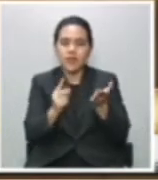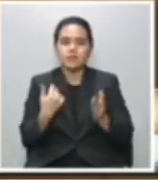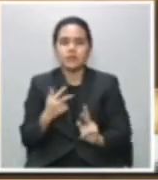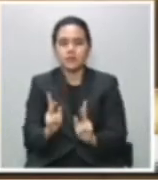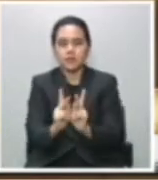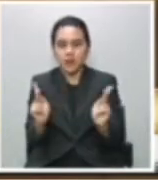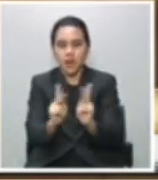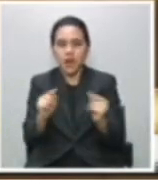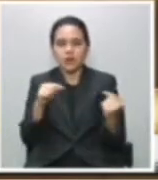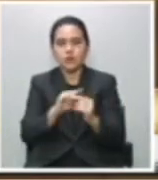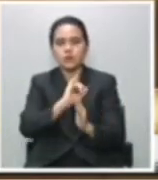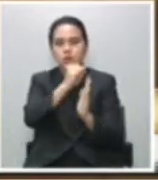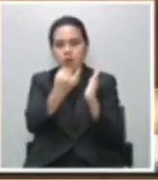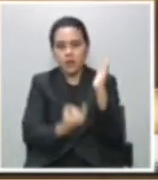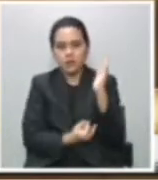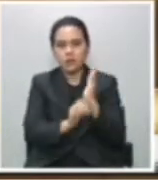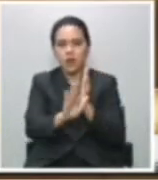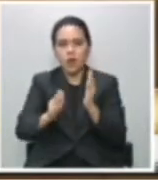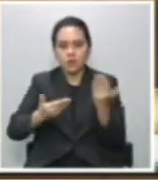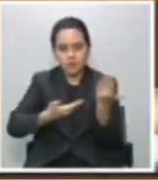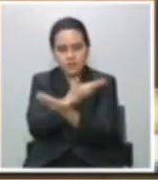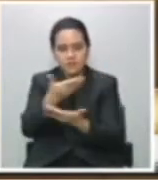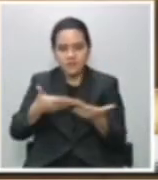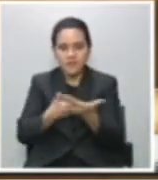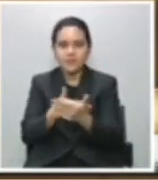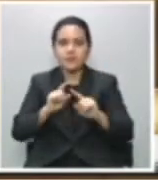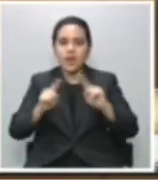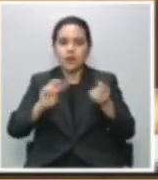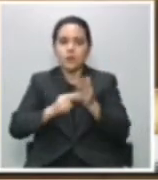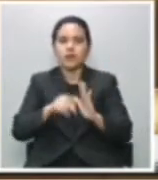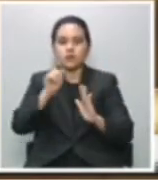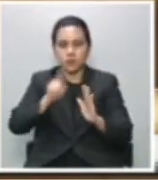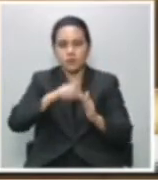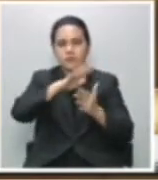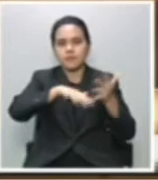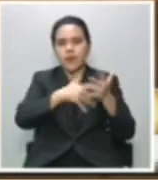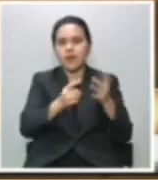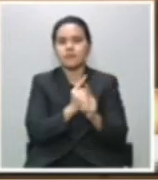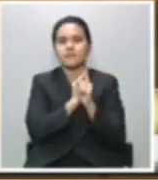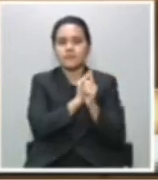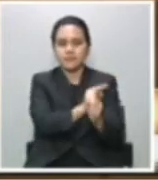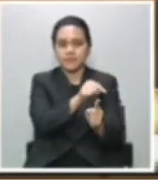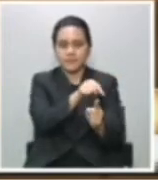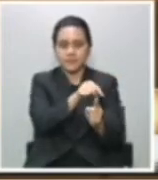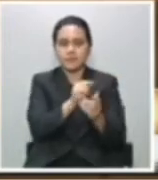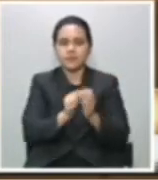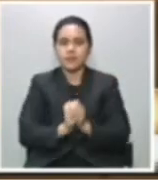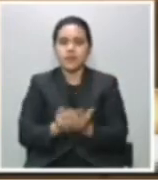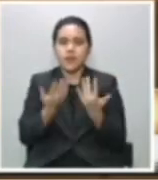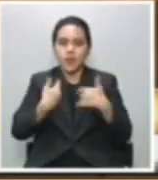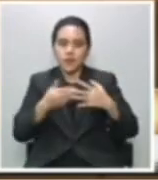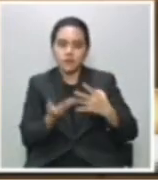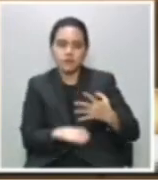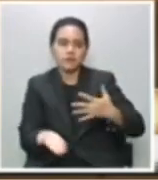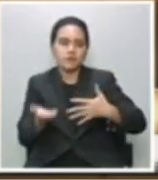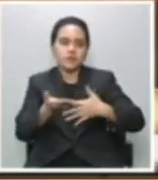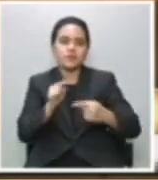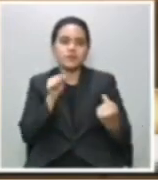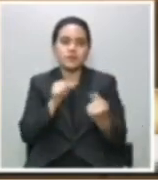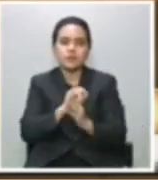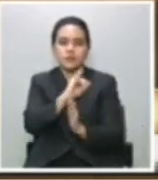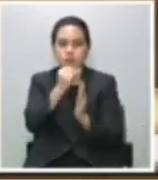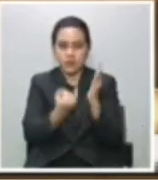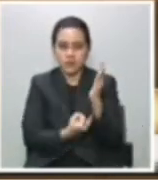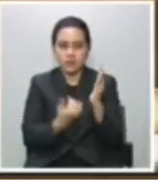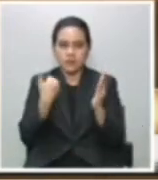จังหวัดที่จะพิจารณานะครับแต่ต้องอยู่ในแผนดังกล่าวนะครับเมื่อขึ้นมาที่ระดับจังหวัดทางระดับจังหวัดก็จะพิ